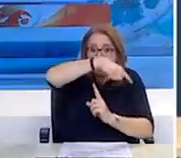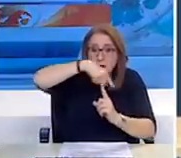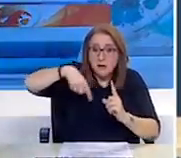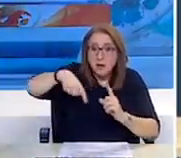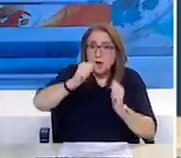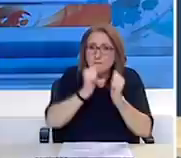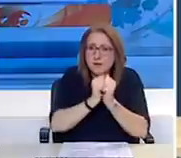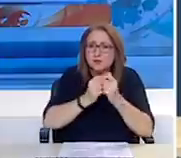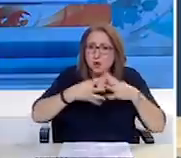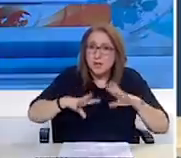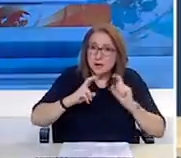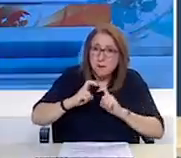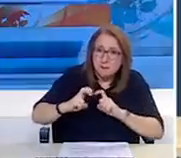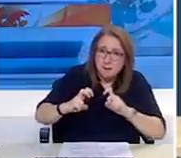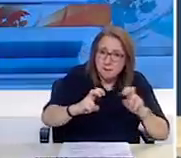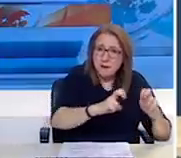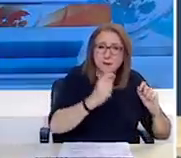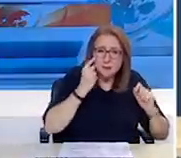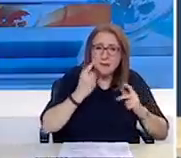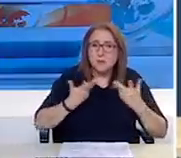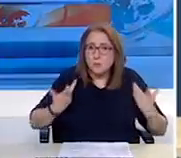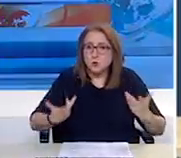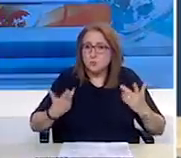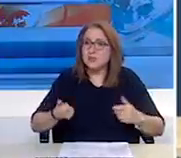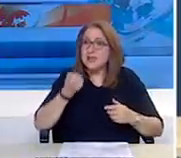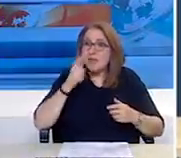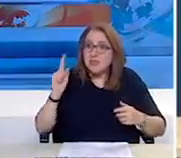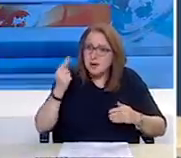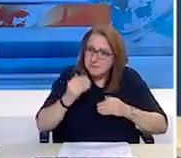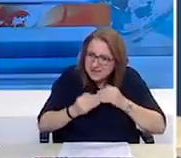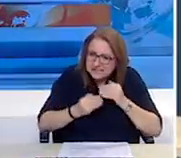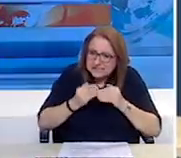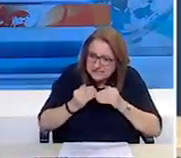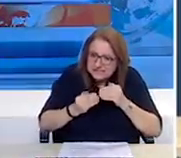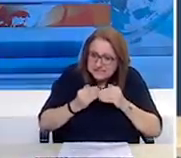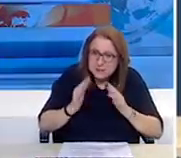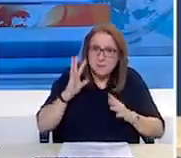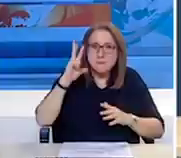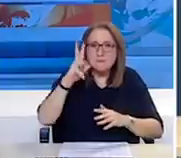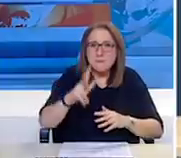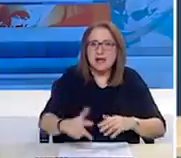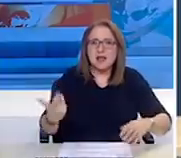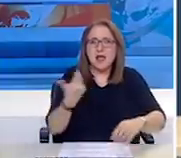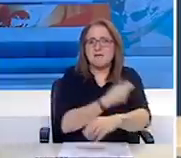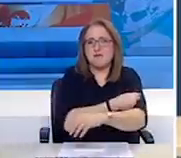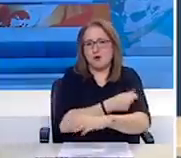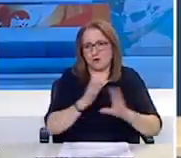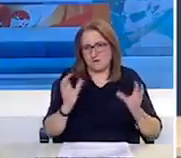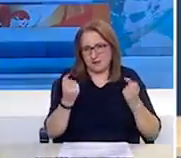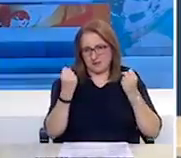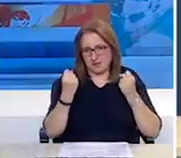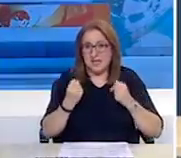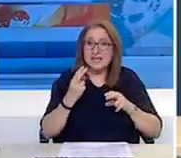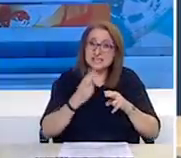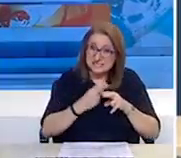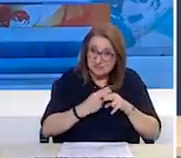νεότερες εξελίξεις που θα αφορούν τα τεστ, τις θεραπείες και στο μέλλον και τα εμβόλια. Είναι σημαντικό να καταλάβουμε πως ακόμη δεν έχουμε